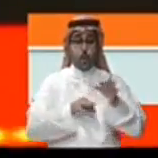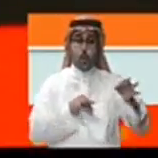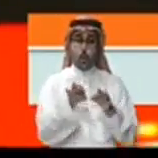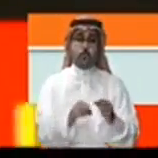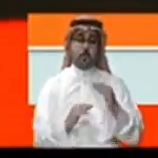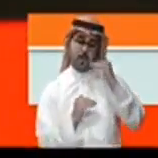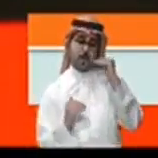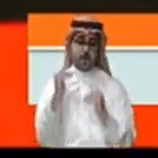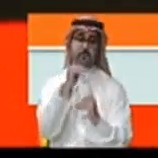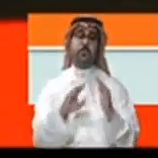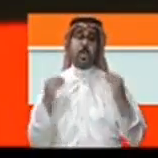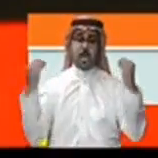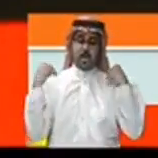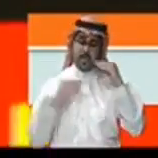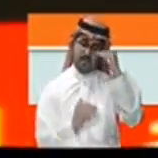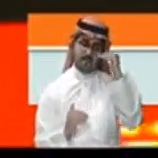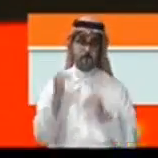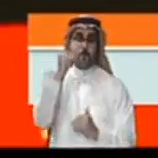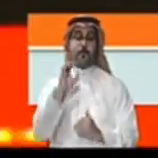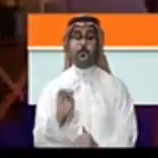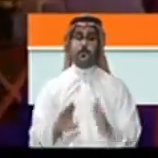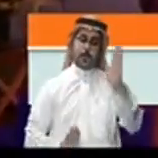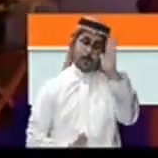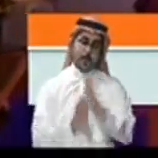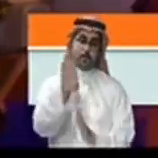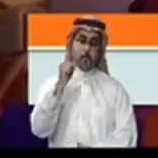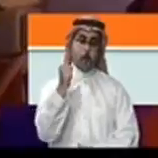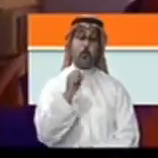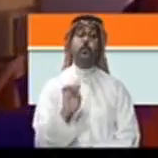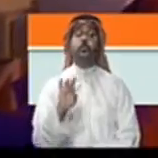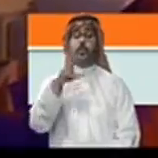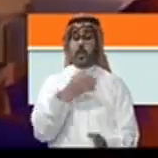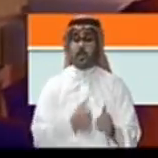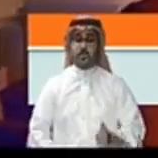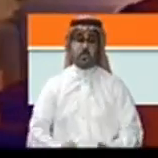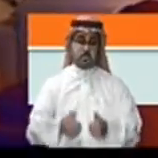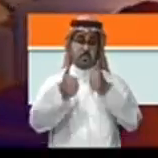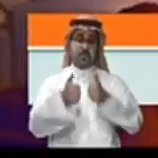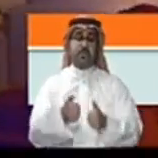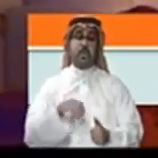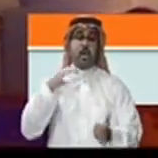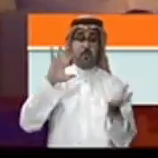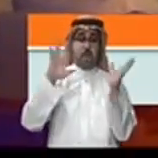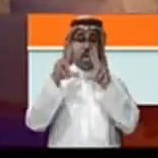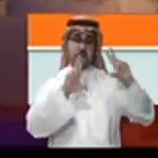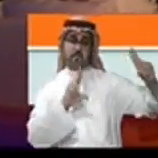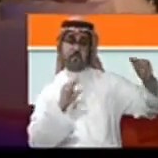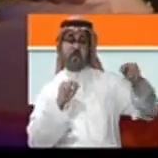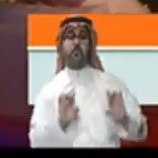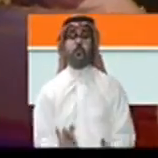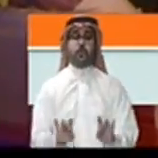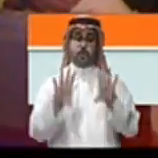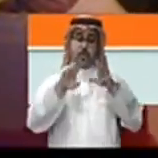في رفع مستوى الرياضة السعودية بمختلف أنواعها لتحقق أعلى المستويات العالمية من خلال